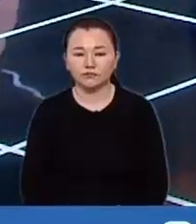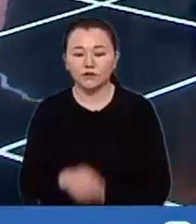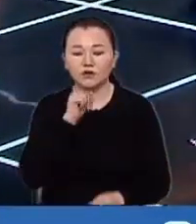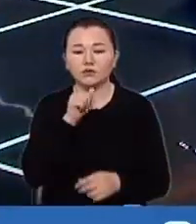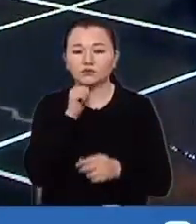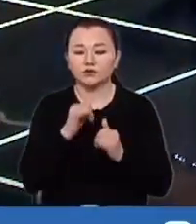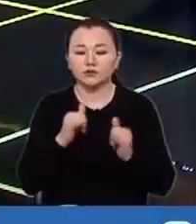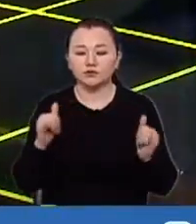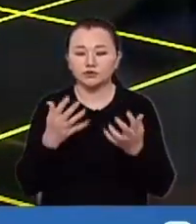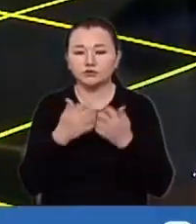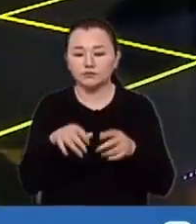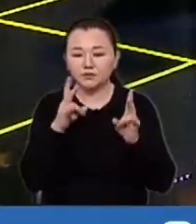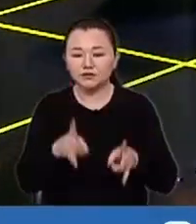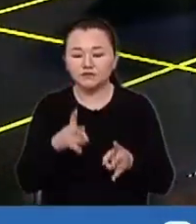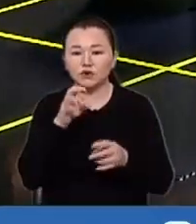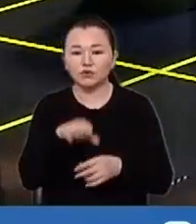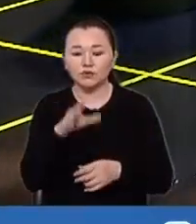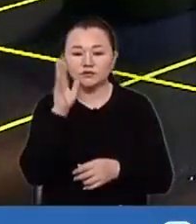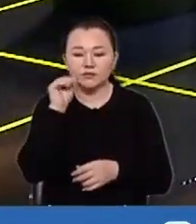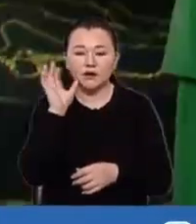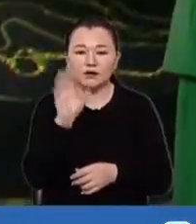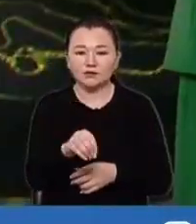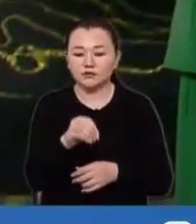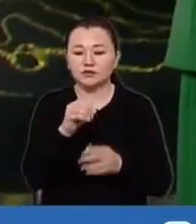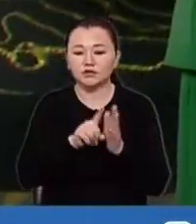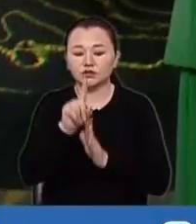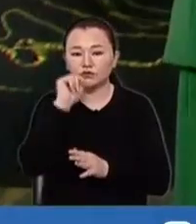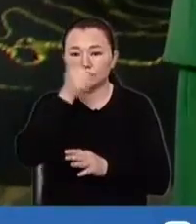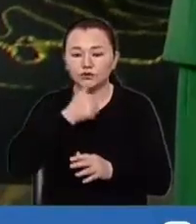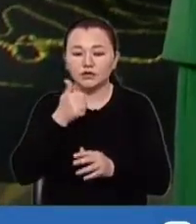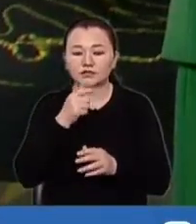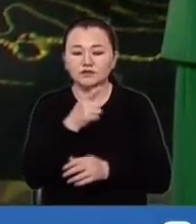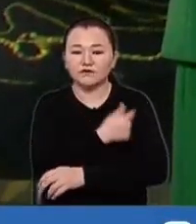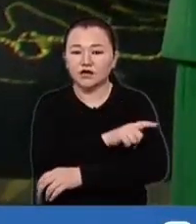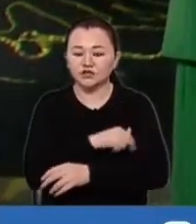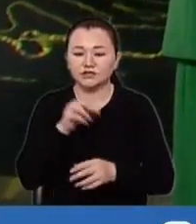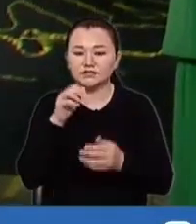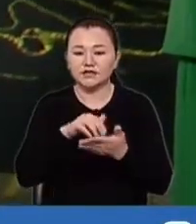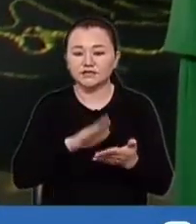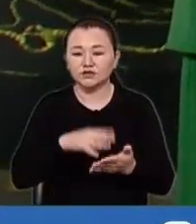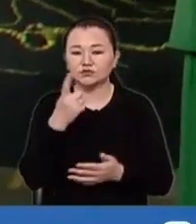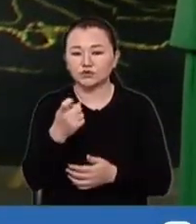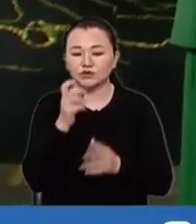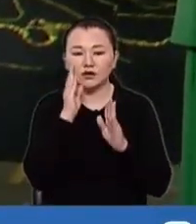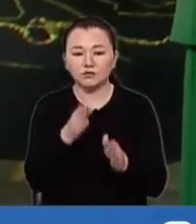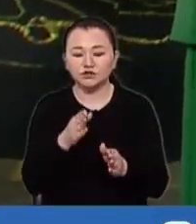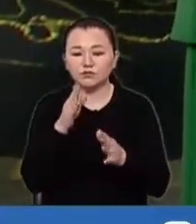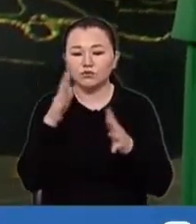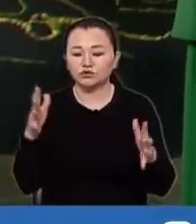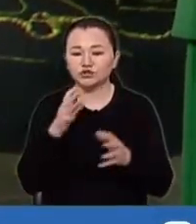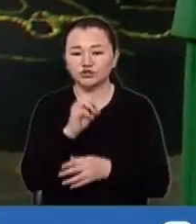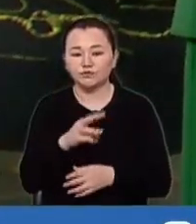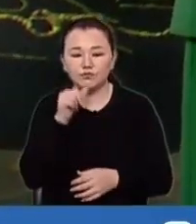В Костанае растет число пострадавших от укусов собак. С начала года санврачи зарегистрировали на сотню обращений больше, чем